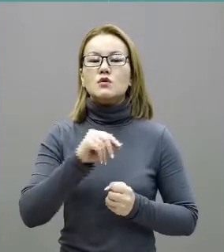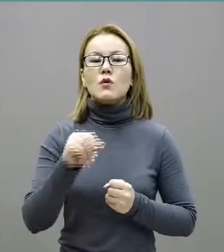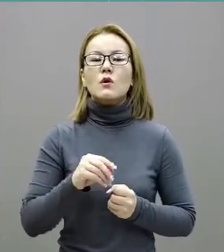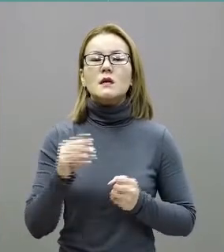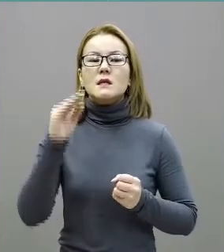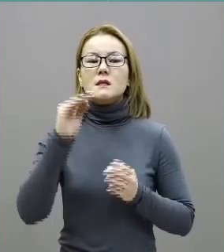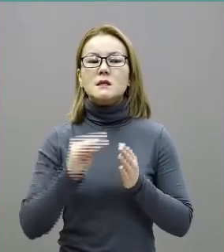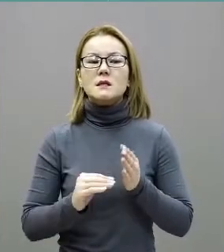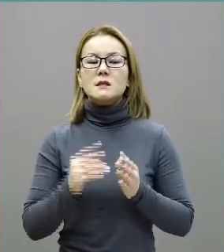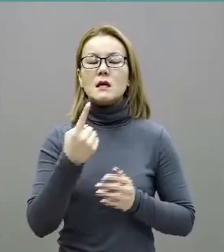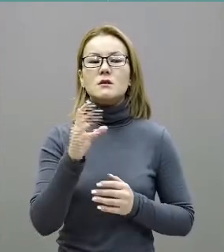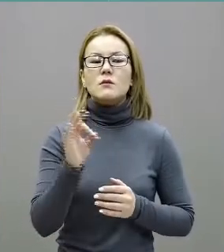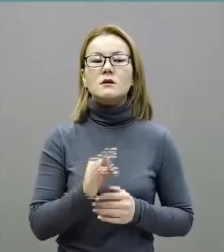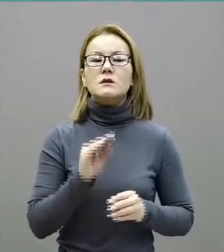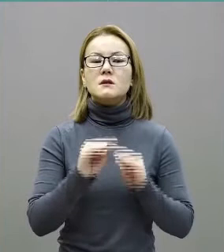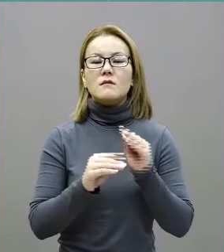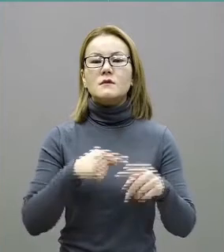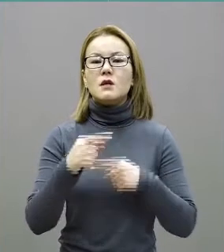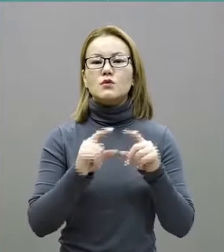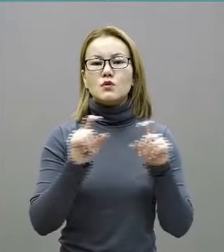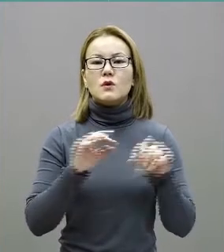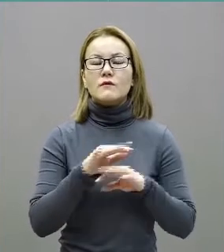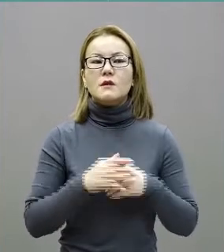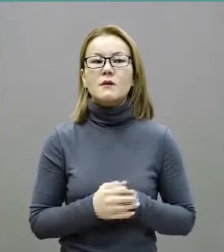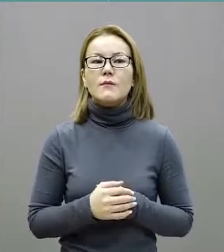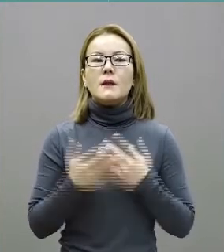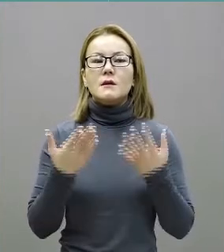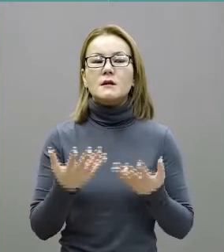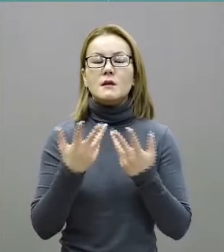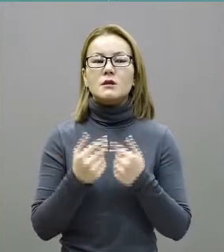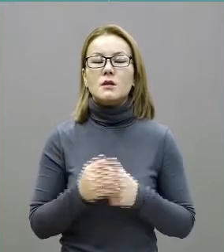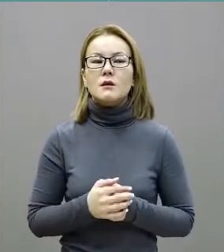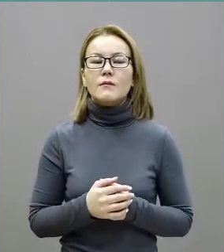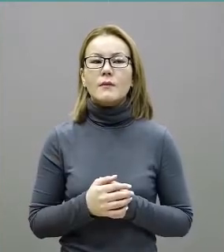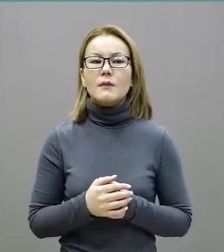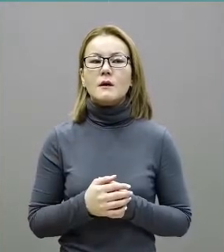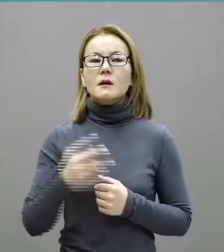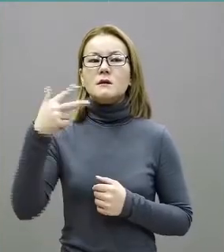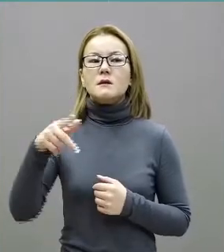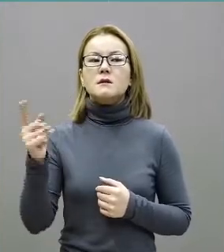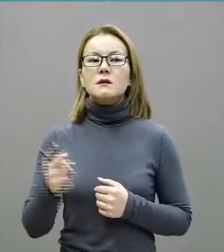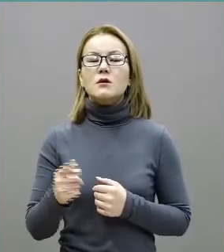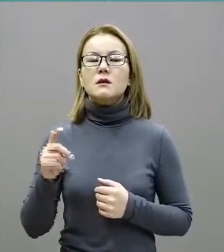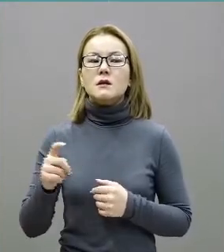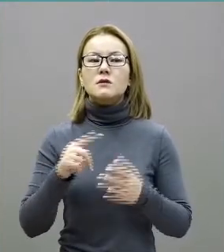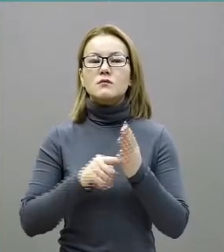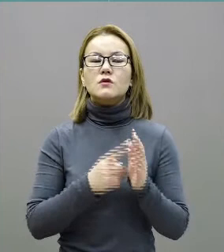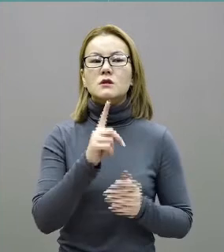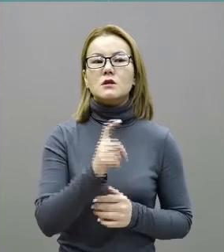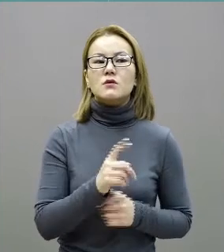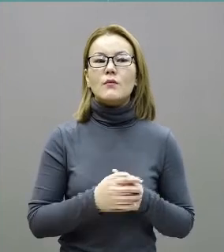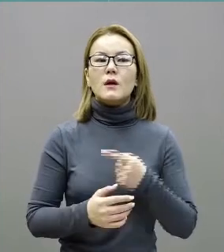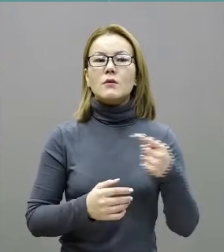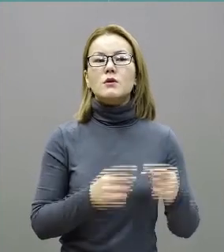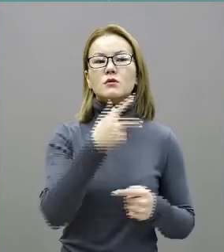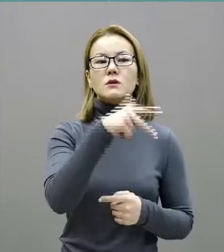снизилась на 1 процент составим следующее уравнение и так решение 30 деленное на x умноженное